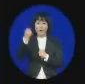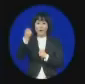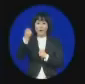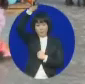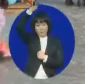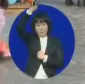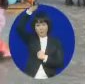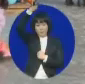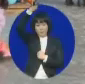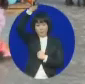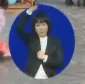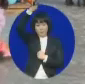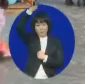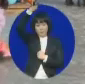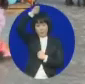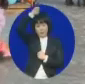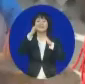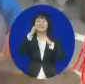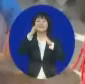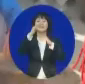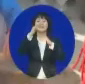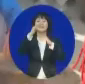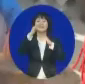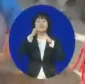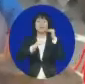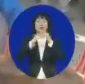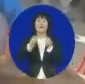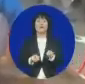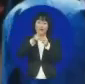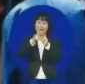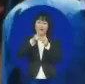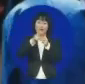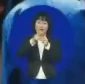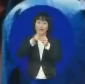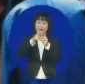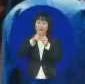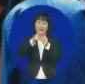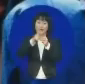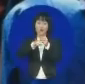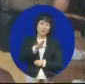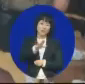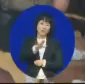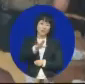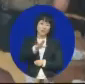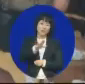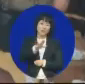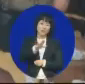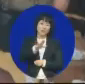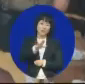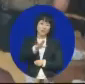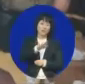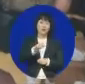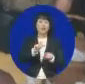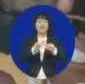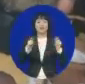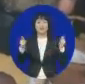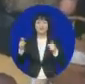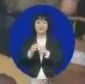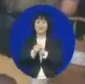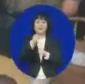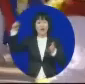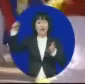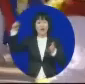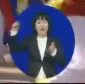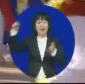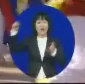이와 함께 한국 민속촌 에는 다양한 체험행사가 마련되어 있는데요 떵 녀 치기 윷놀이 크고 연 만들기 등 아